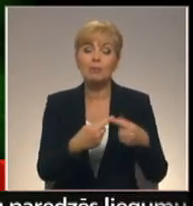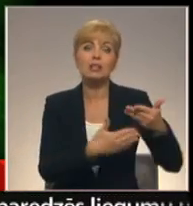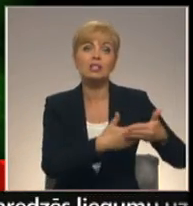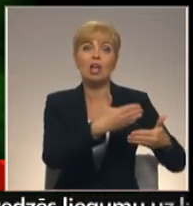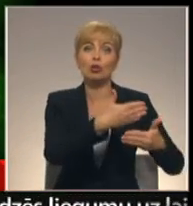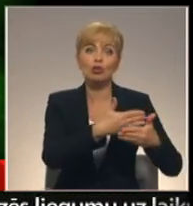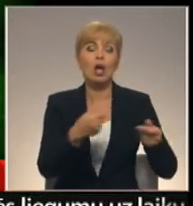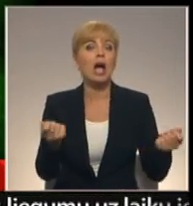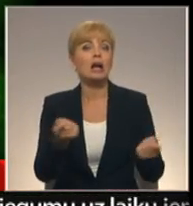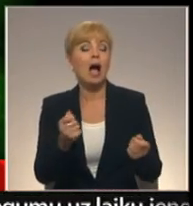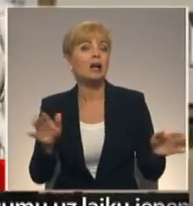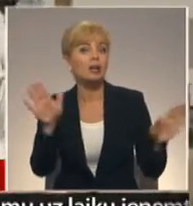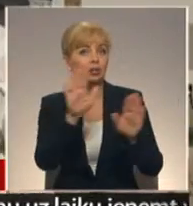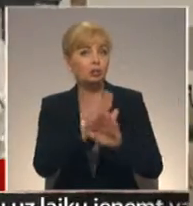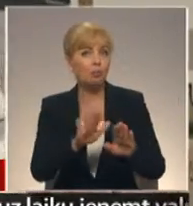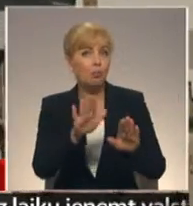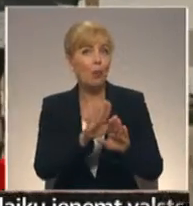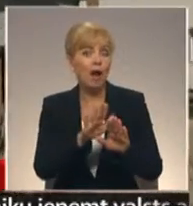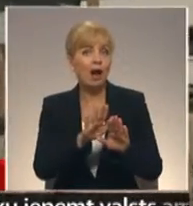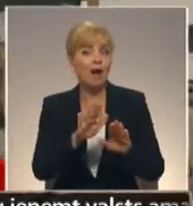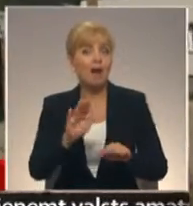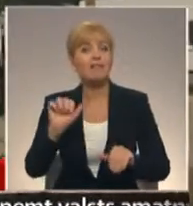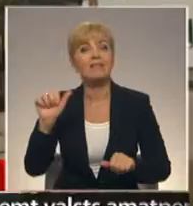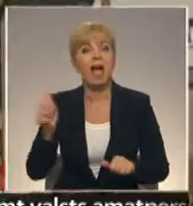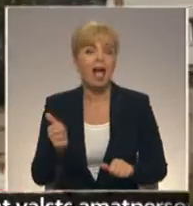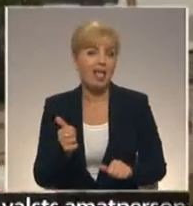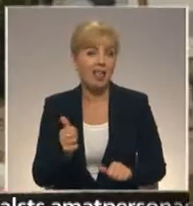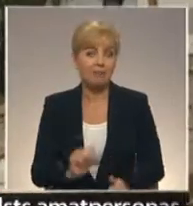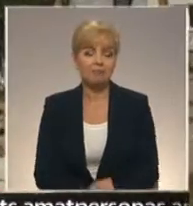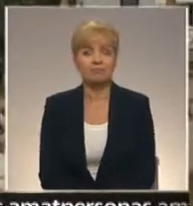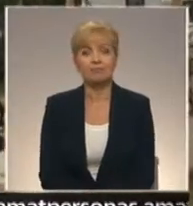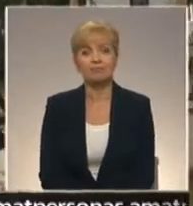kara zirga spoka tēlam. Selga Dreimane, Edvīns Sveilis, Aizputes televīzija.